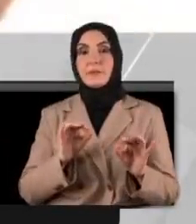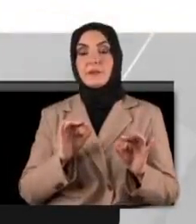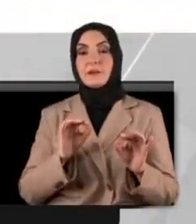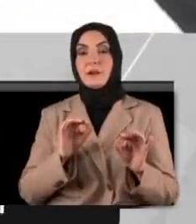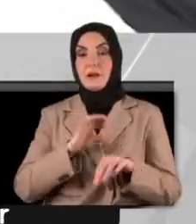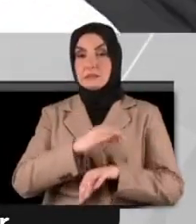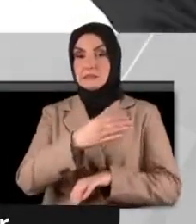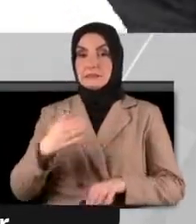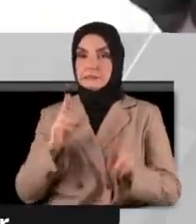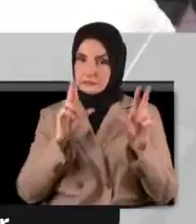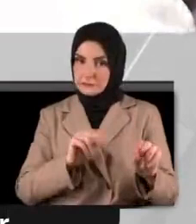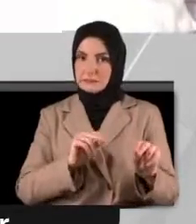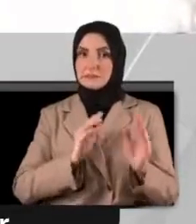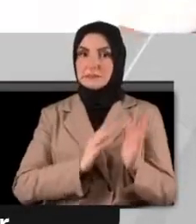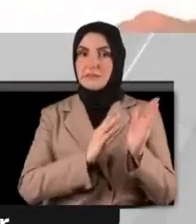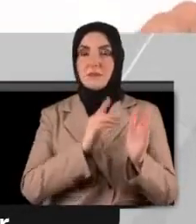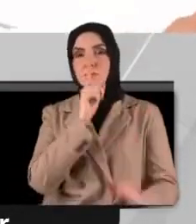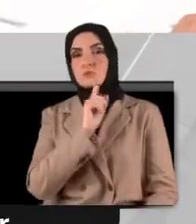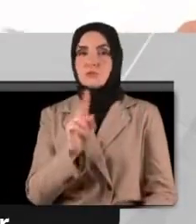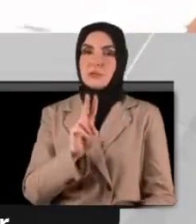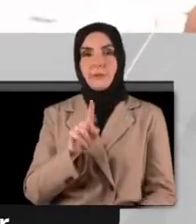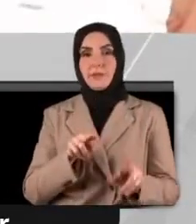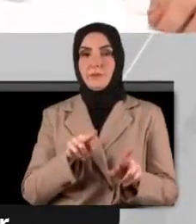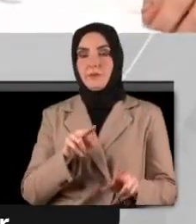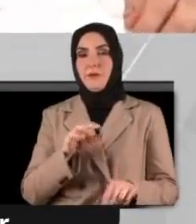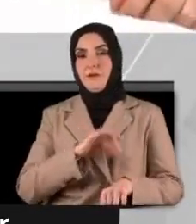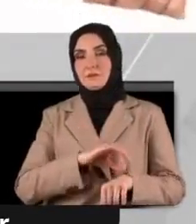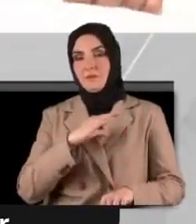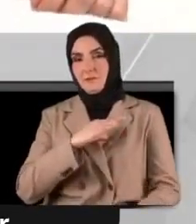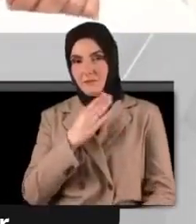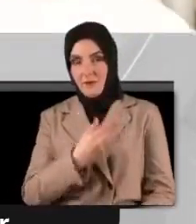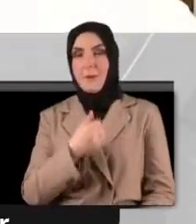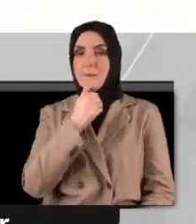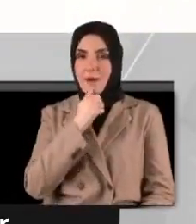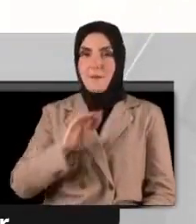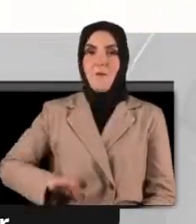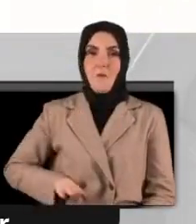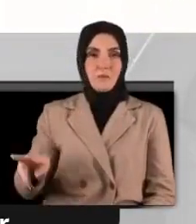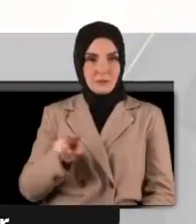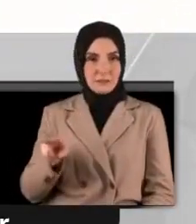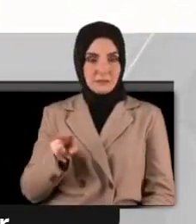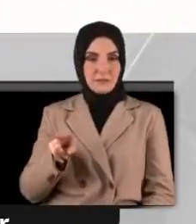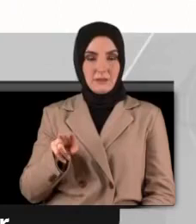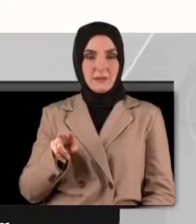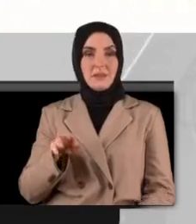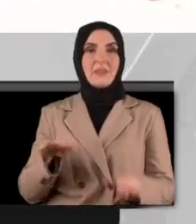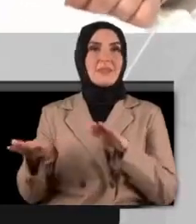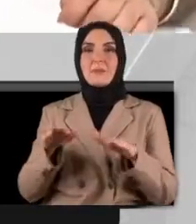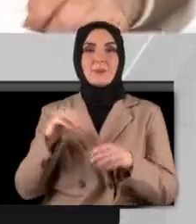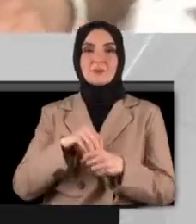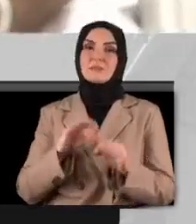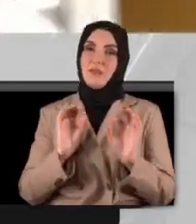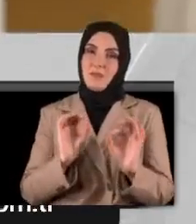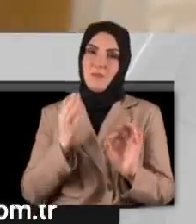geçmeye başladı. Şimdi baba ve oğul ikisi de depremde beklediğimiz haliyle aslında ezilme ve